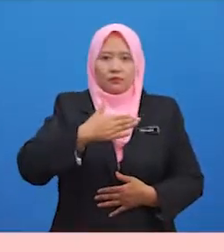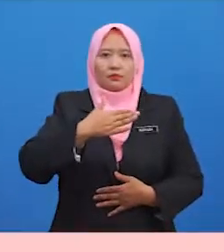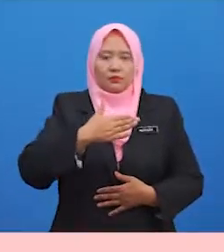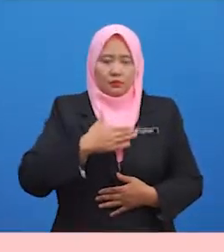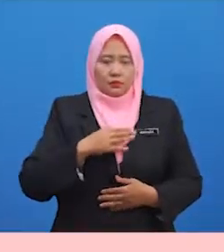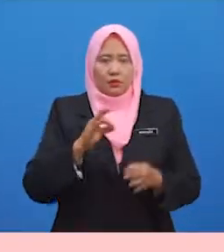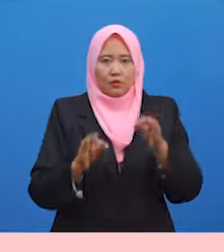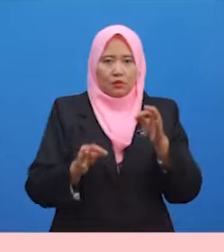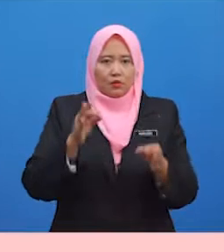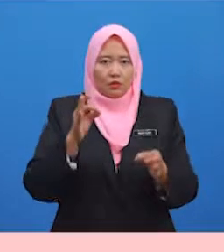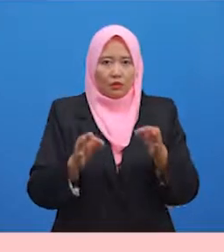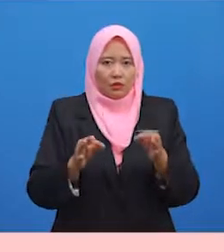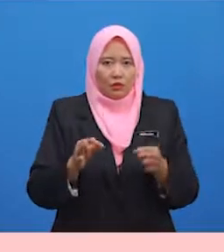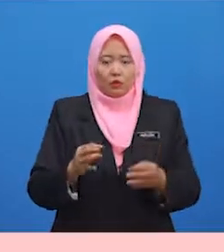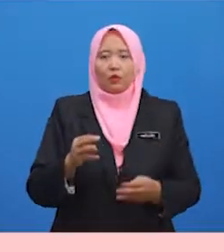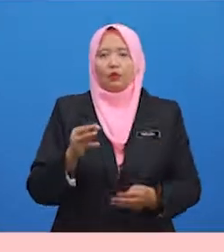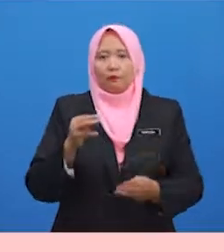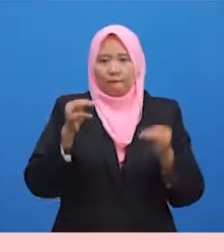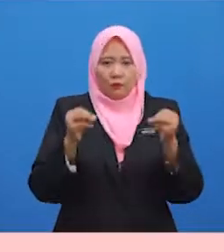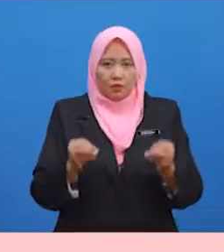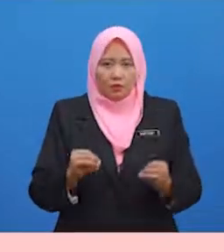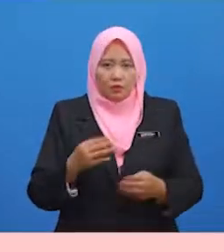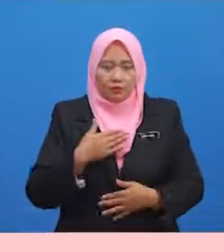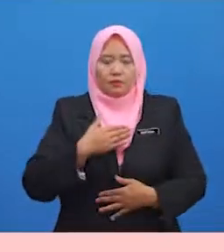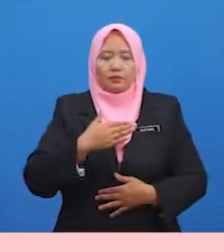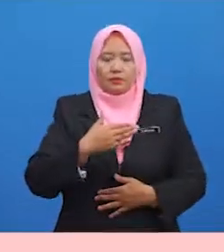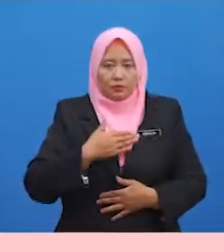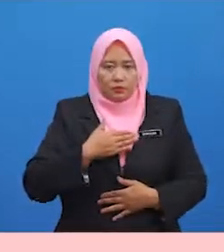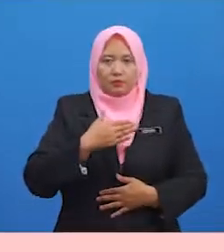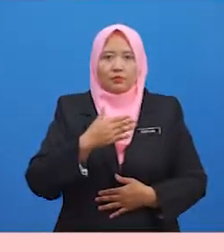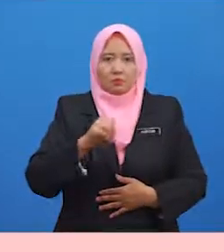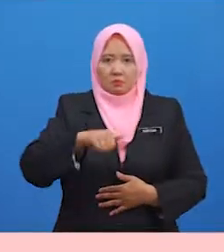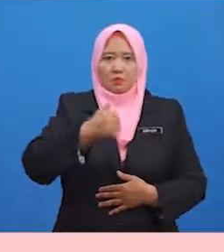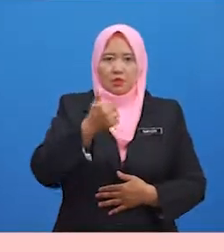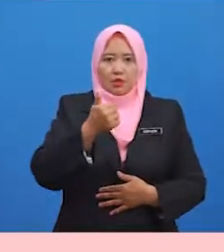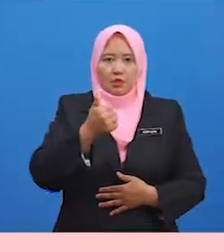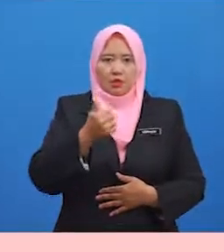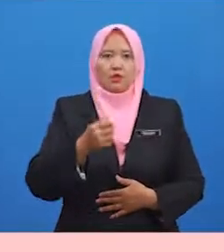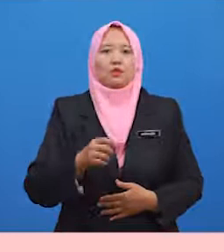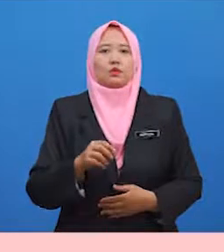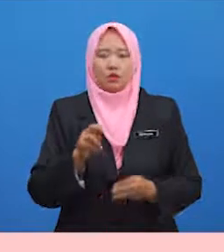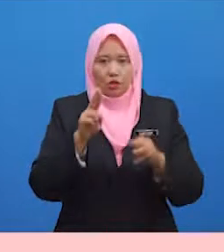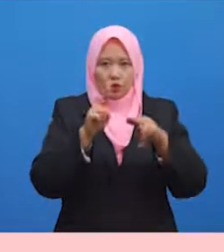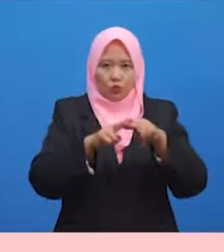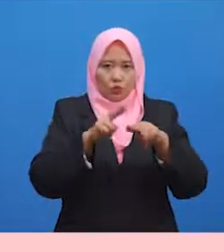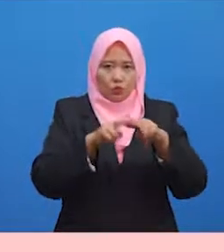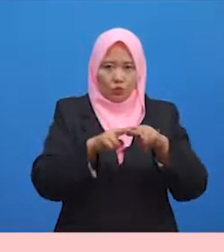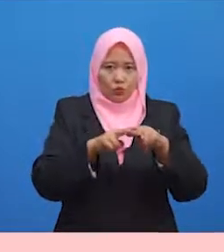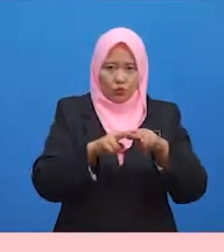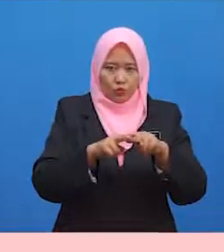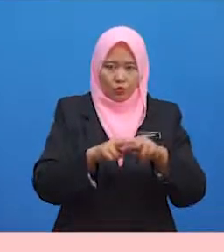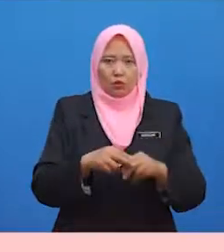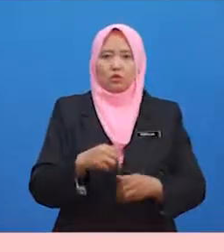Sekiranya mangsa bernafas dengan baik, pastikan mangsa berada dalam kedudukan stabil atau letak mangsa